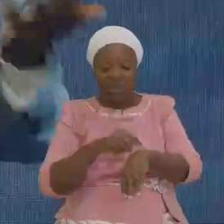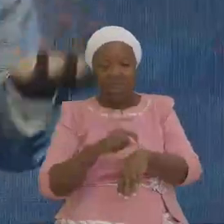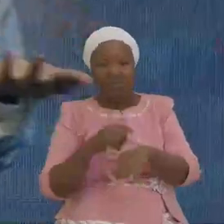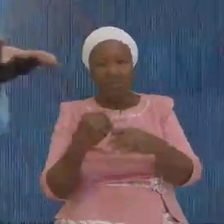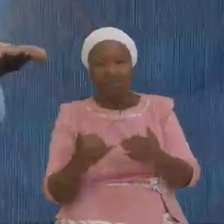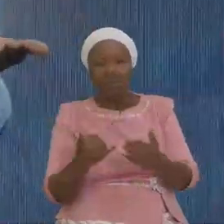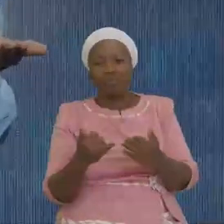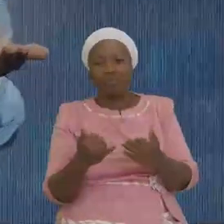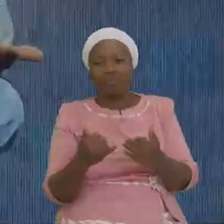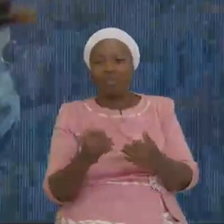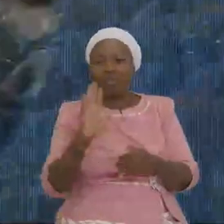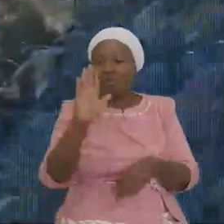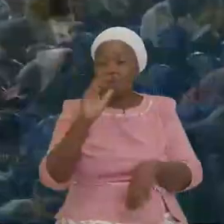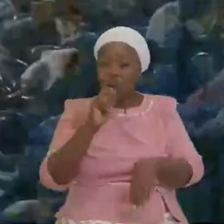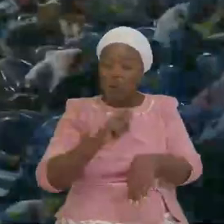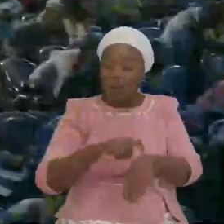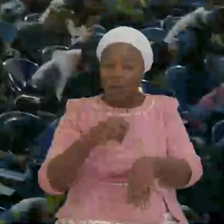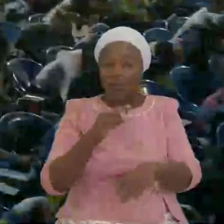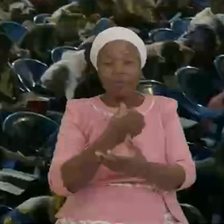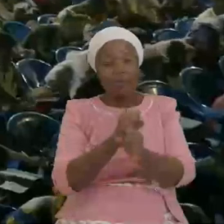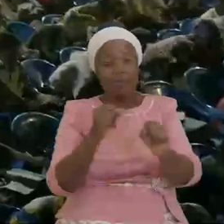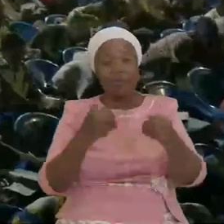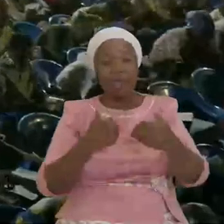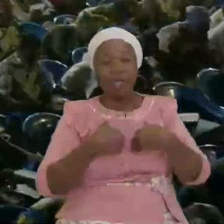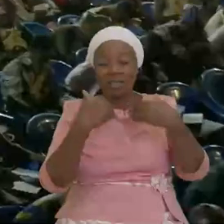Les têtes baissées, les yeux fermés.